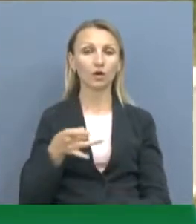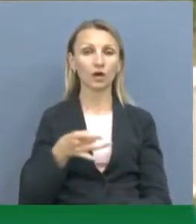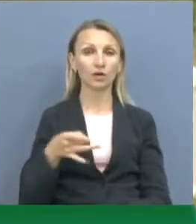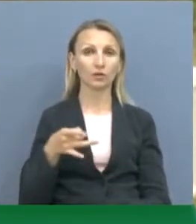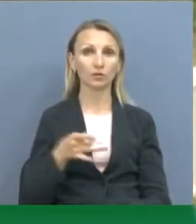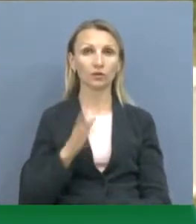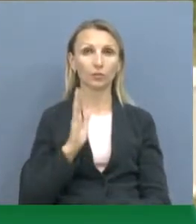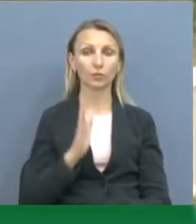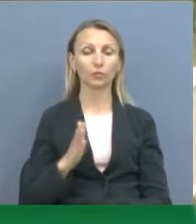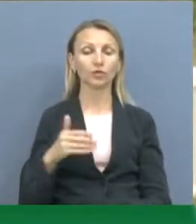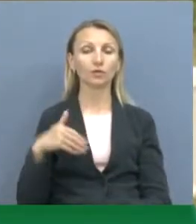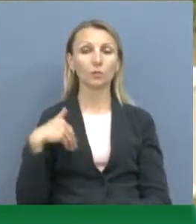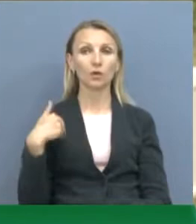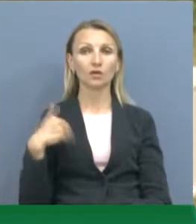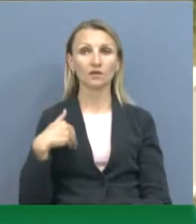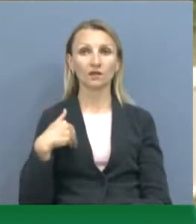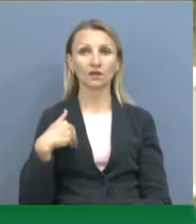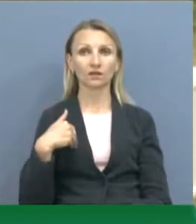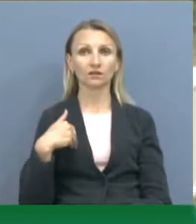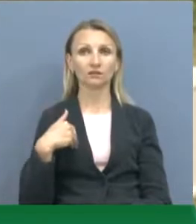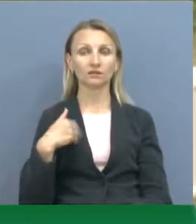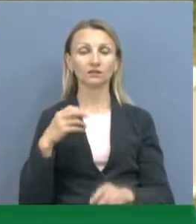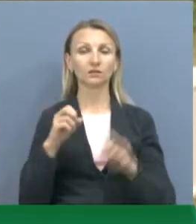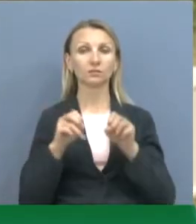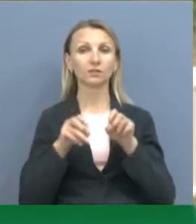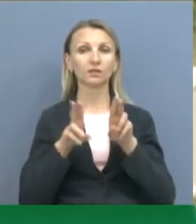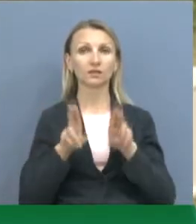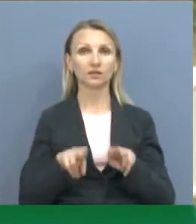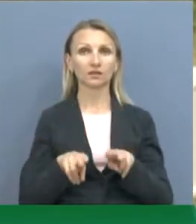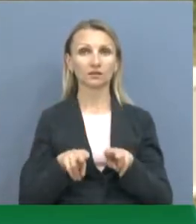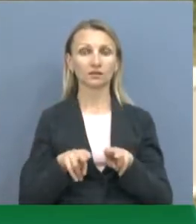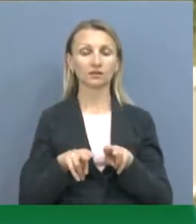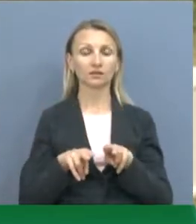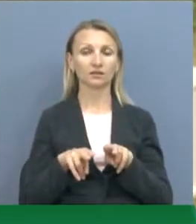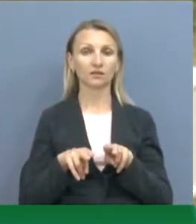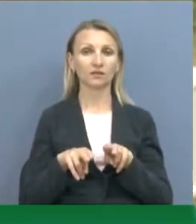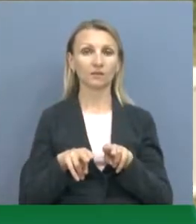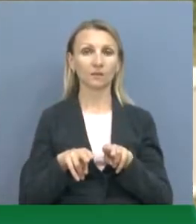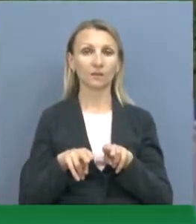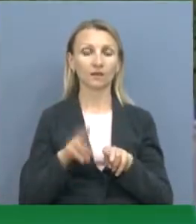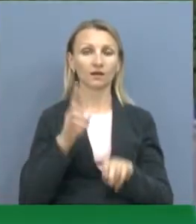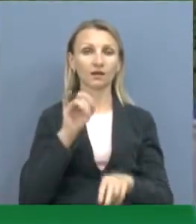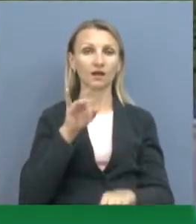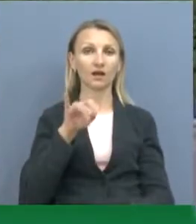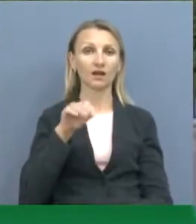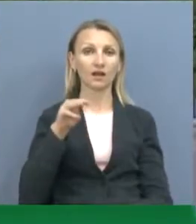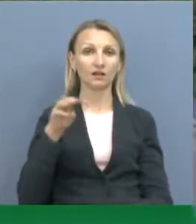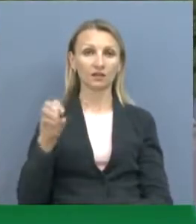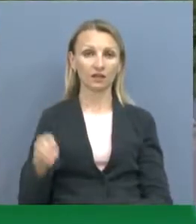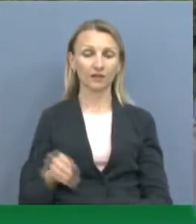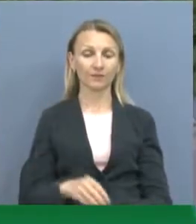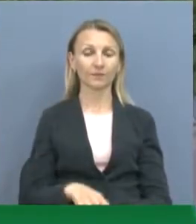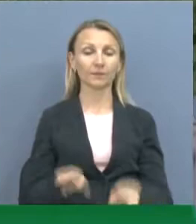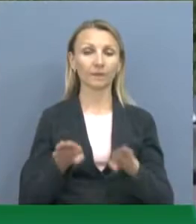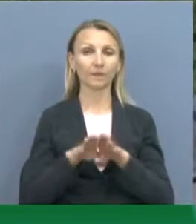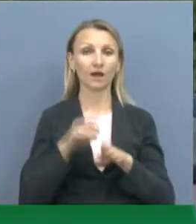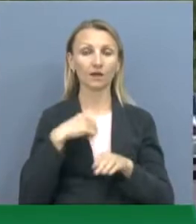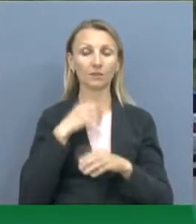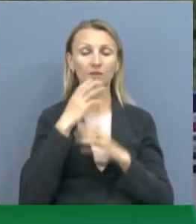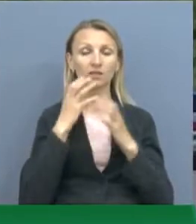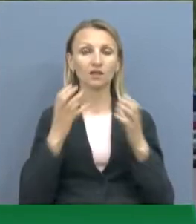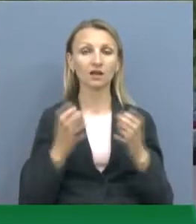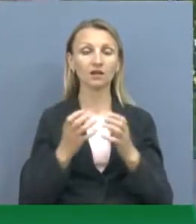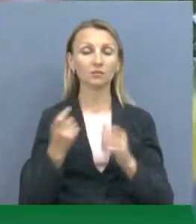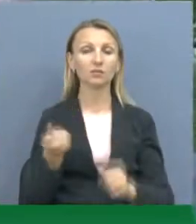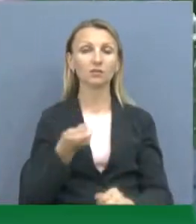будут использованы препараты, как диарум и карате. Так мы сохраним урожай,